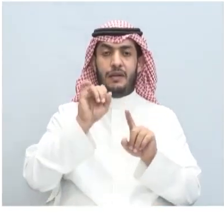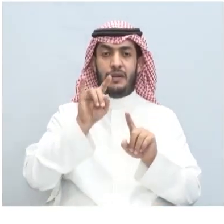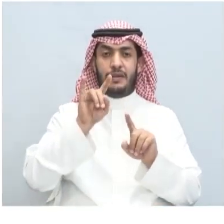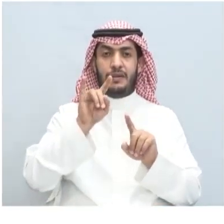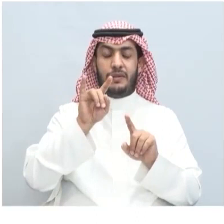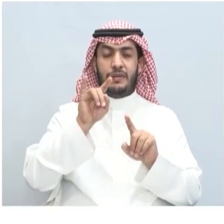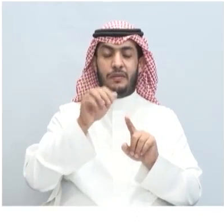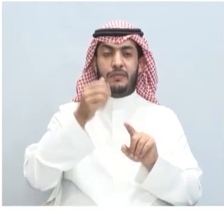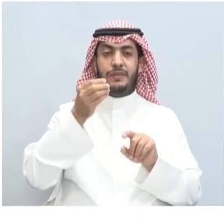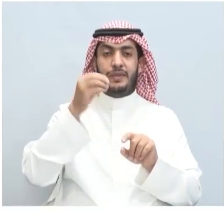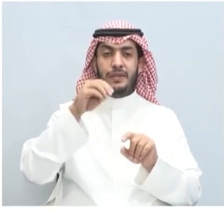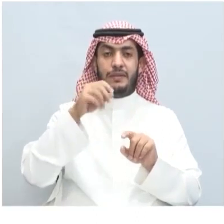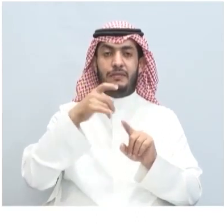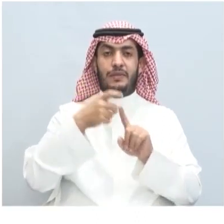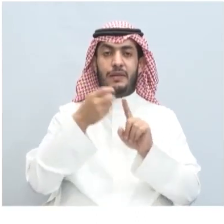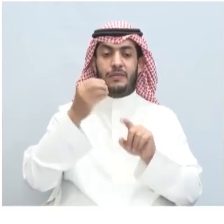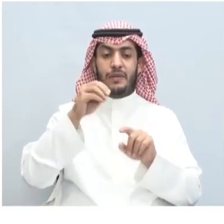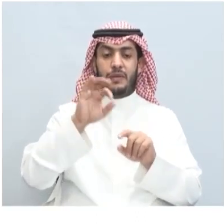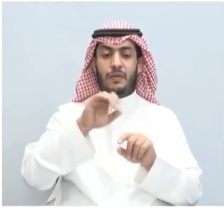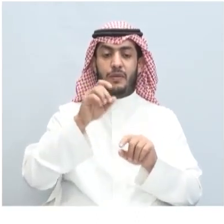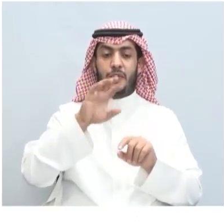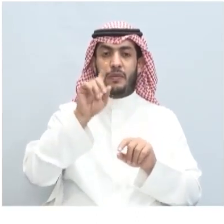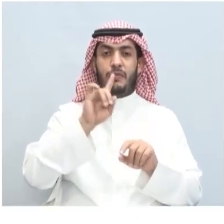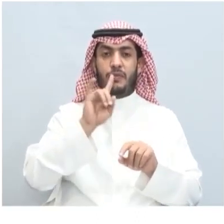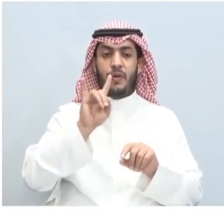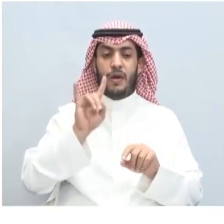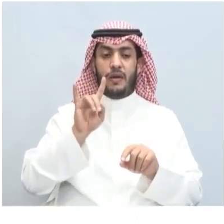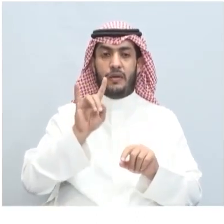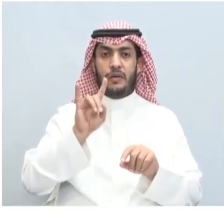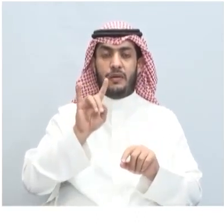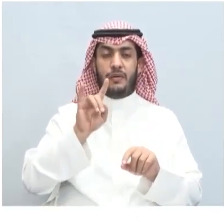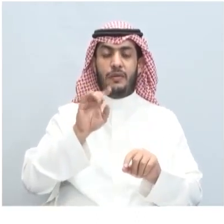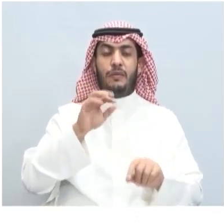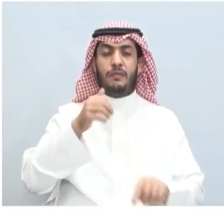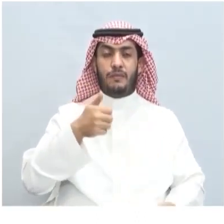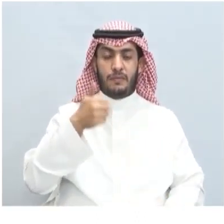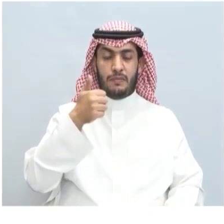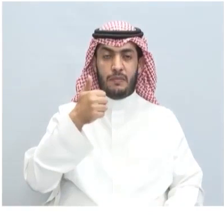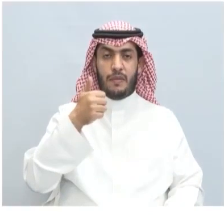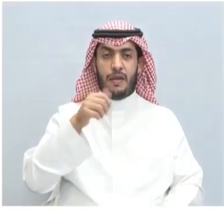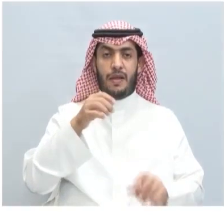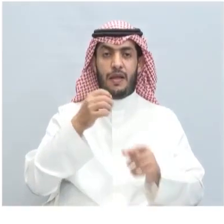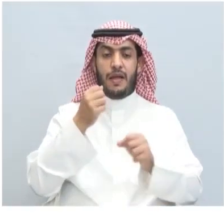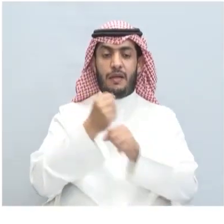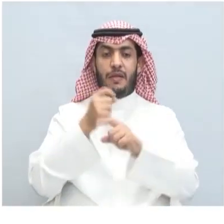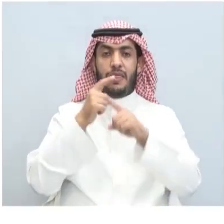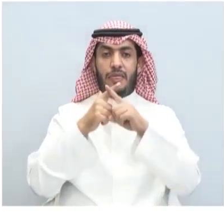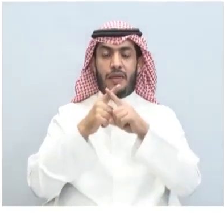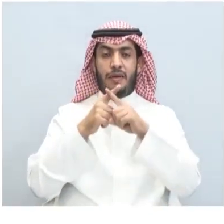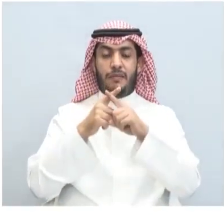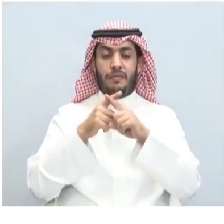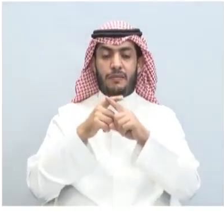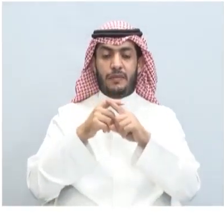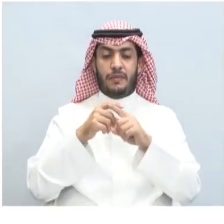سهم اذا سيزداد بع اسهم اذا اصبح 10010 عفوا وبالتاكيد سنقوم بعمليه نفسها سنضرب